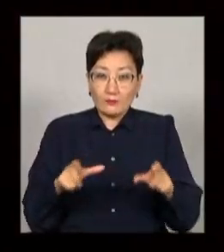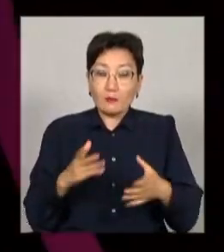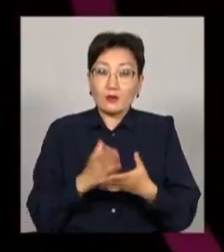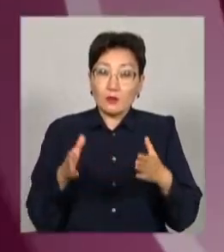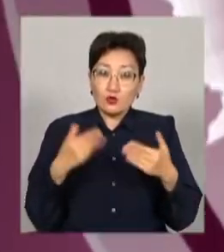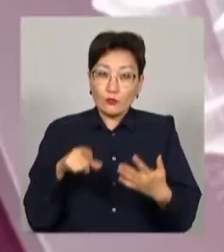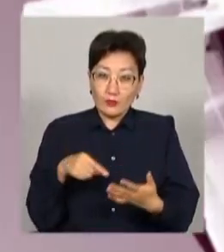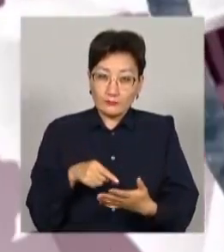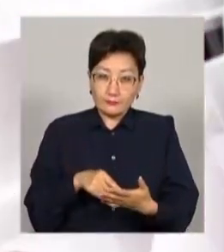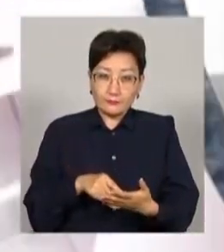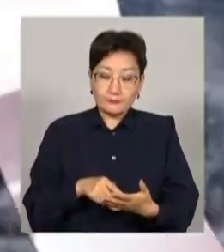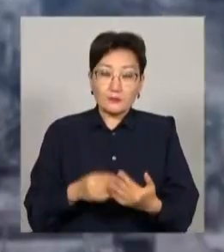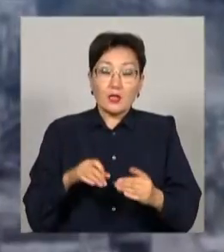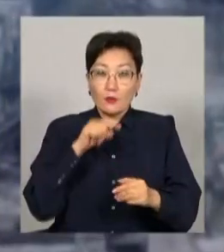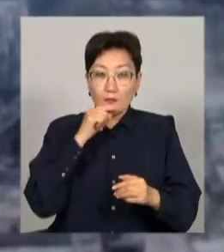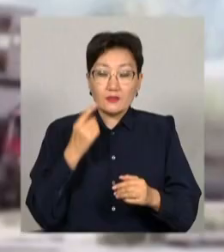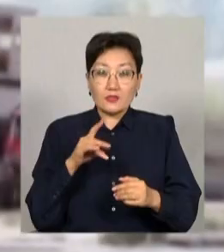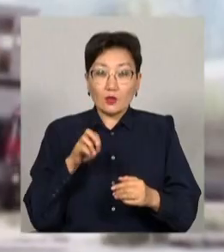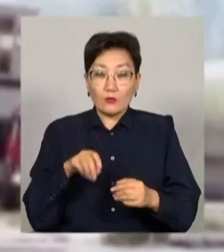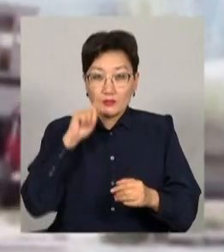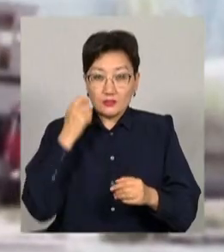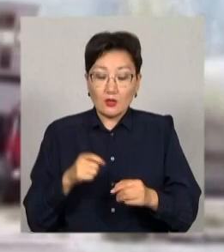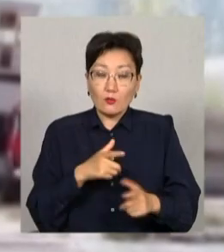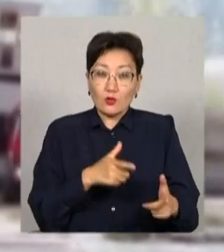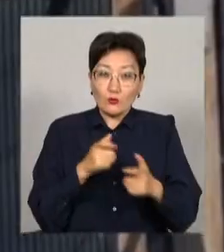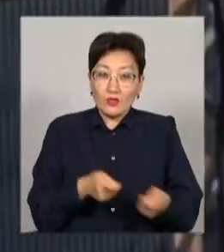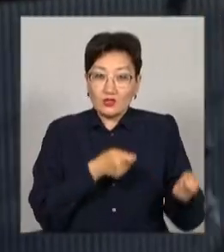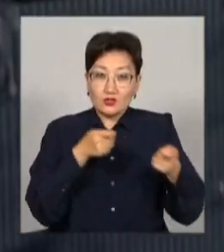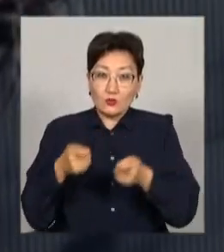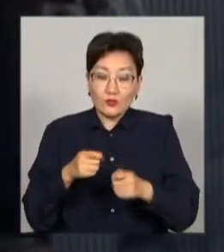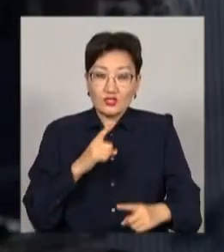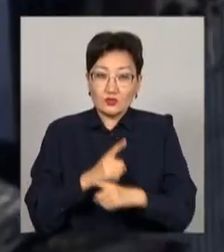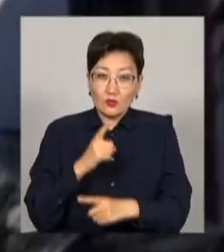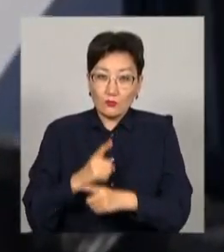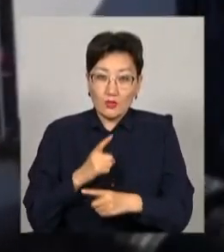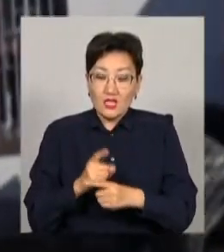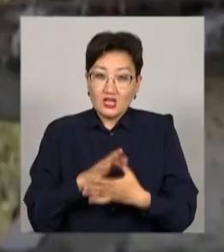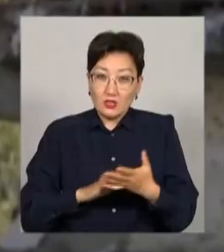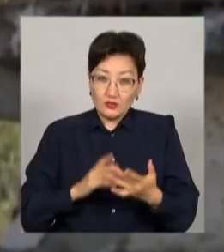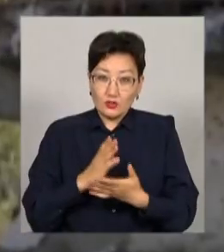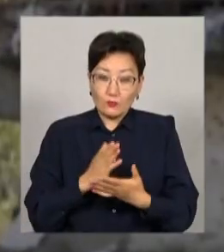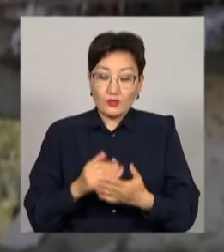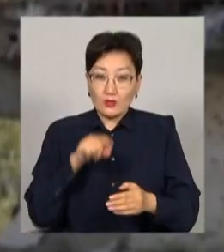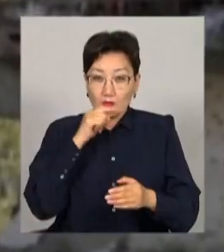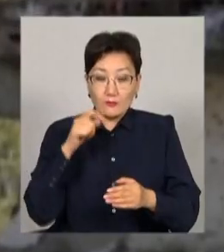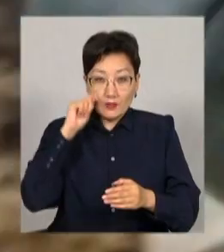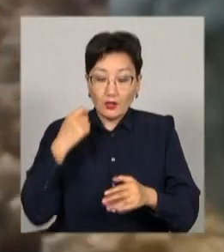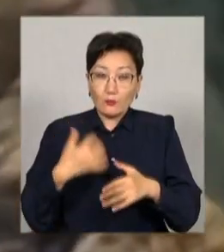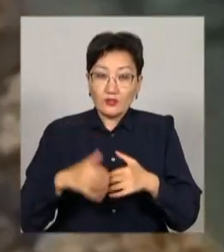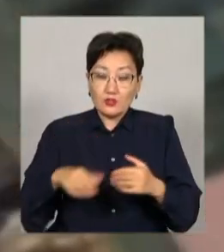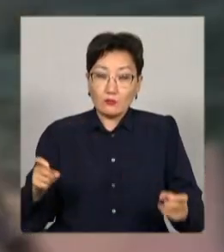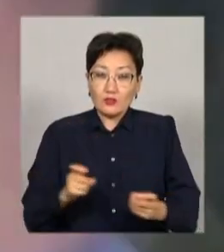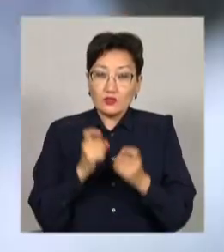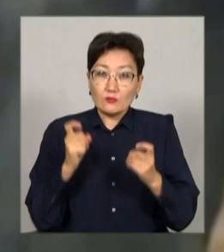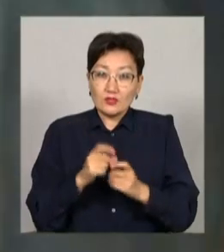mı? Resey NATO'nun Ukrayna'a karu-jarak jetkizuüne tosqaul jasauın jalgastıra bermek. Resey men Ukrayna arasındağı